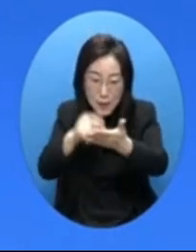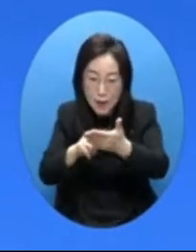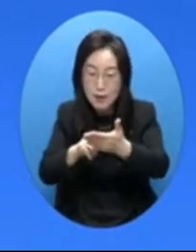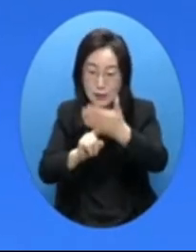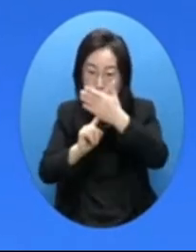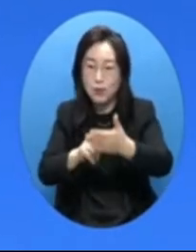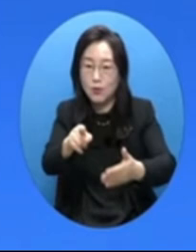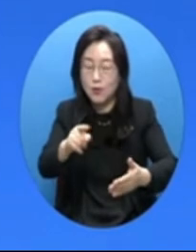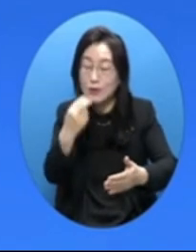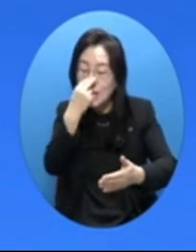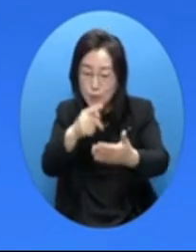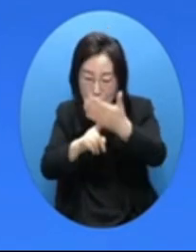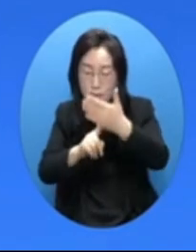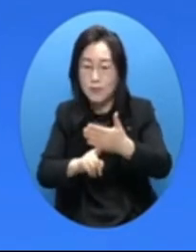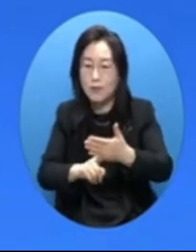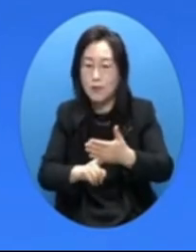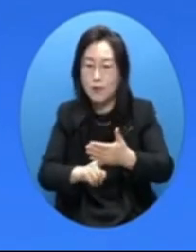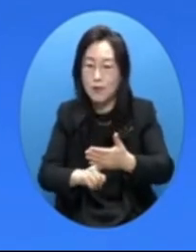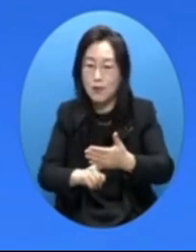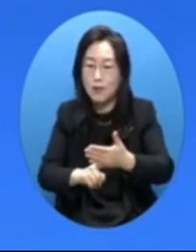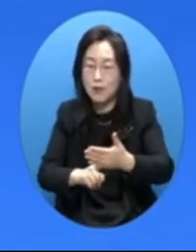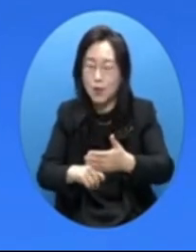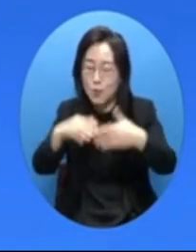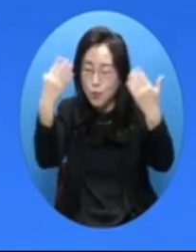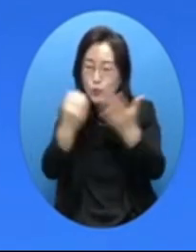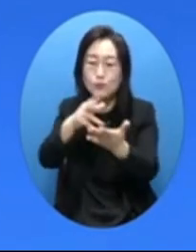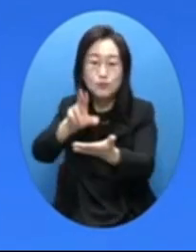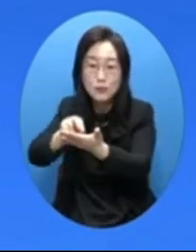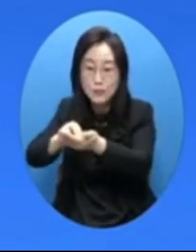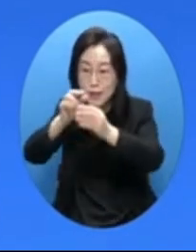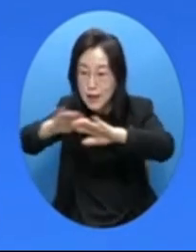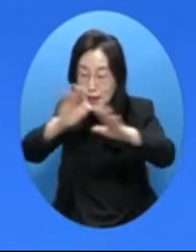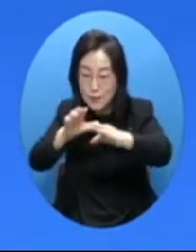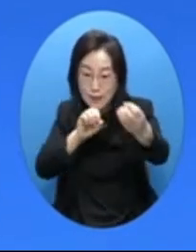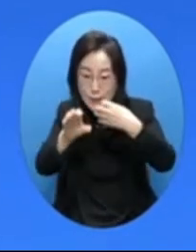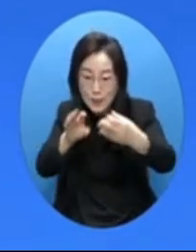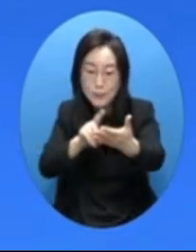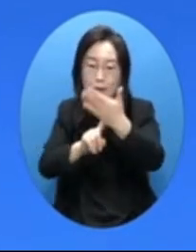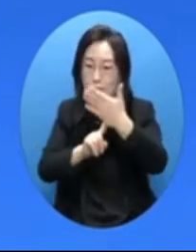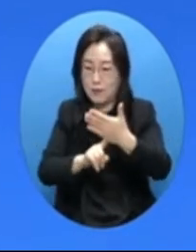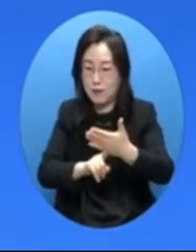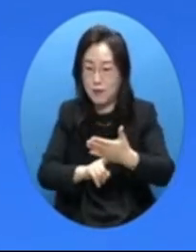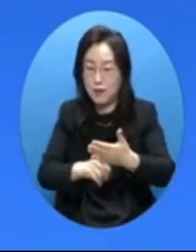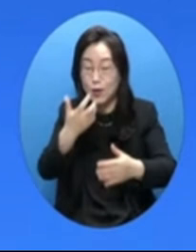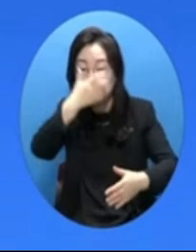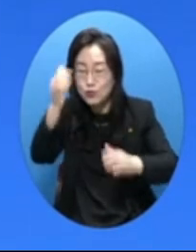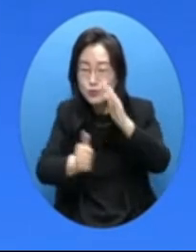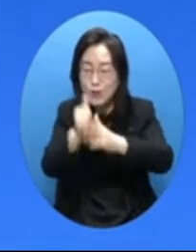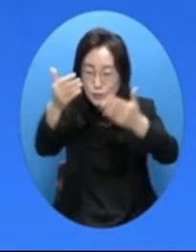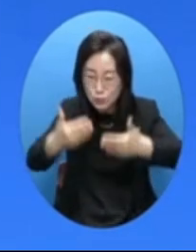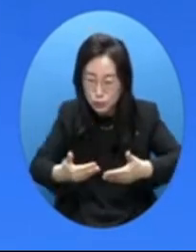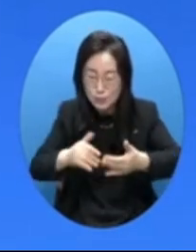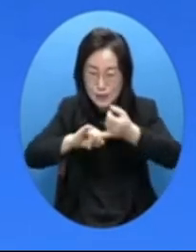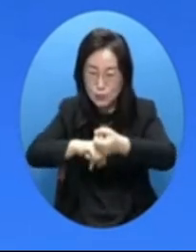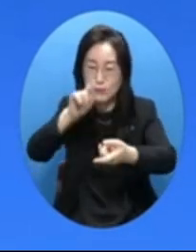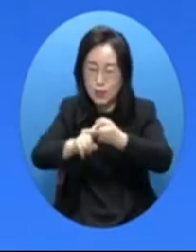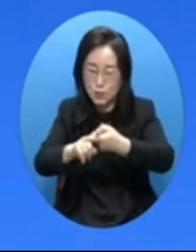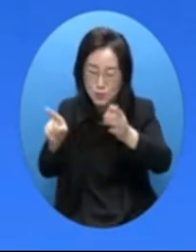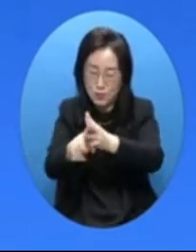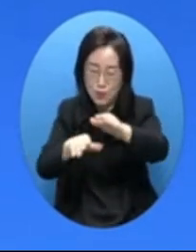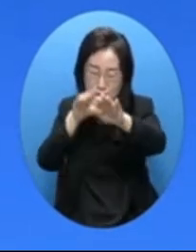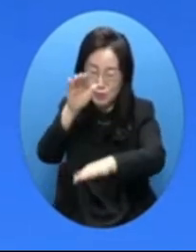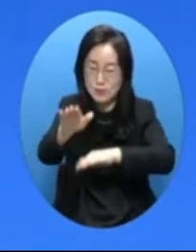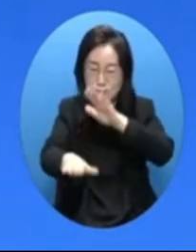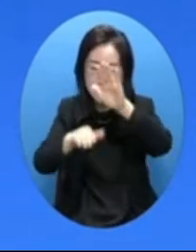있습니다이 말 속에 모든 문제 해결에 답이 있는 것입니다 꿈과 희망을 주는 약속의 말씀 붙잡고 전진